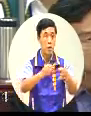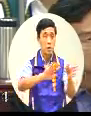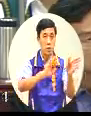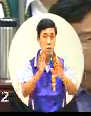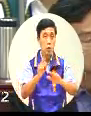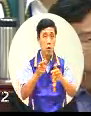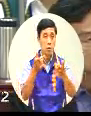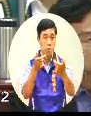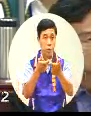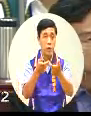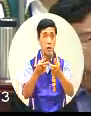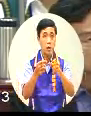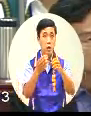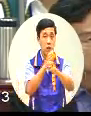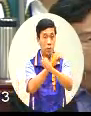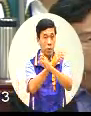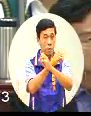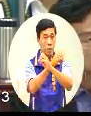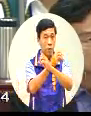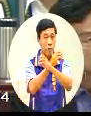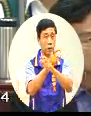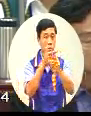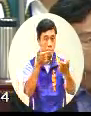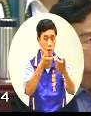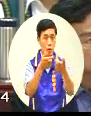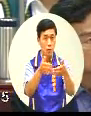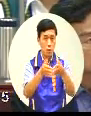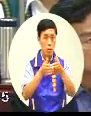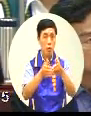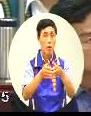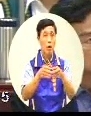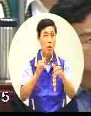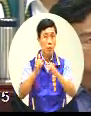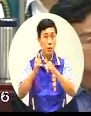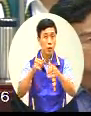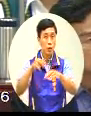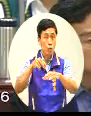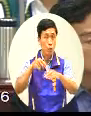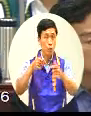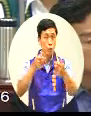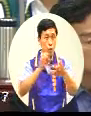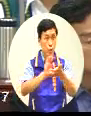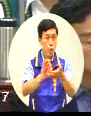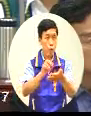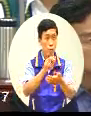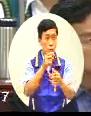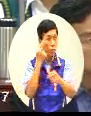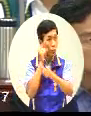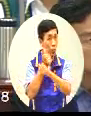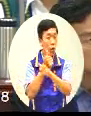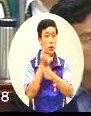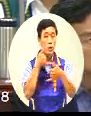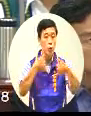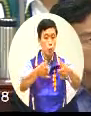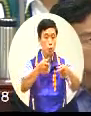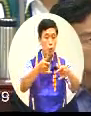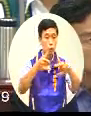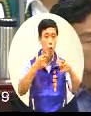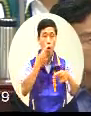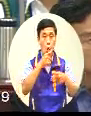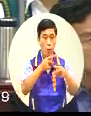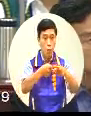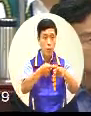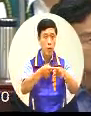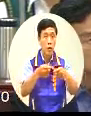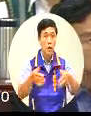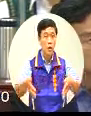先号制的运作方式，那所以使用上面其实交制的部分还是在路口的部分。那第二部分就是我们